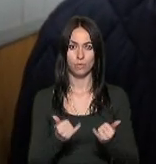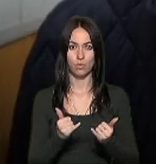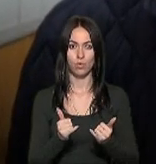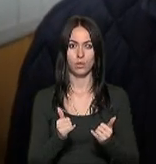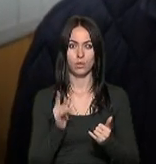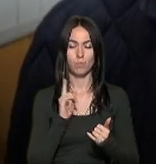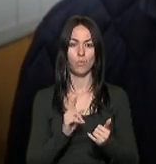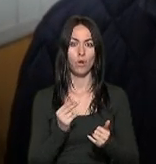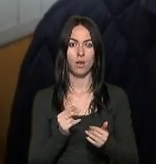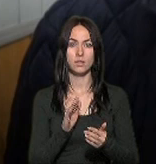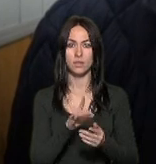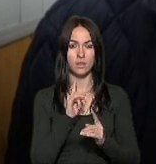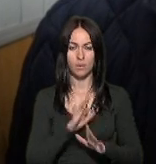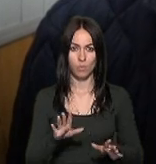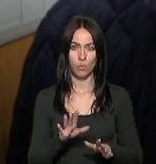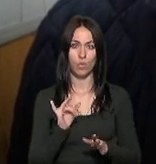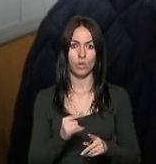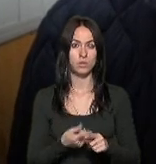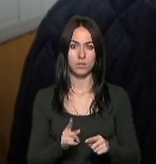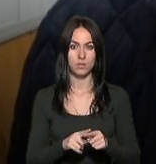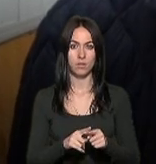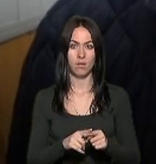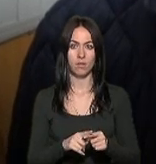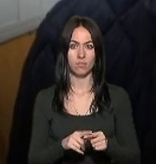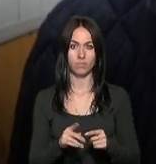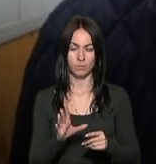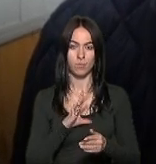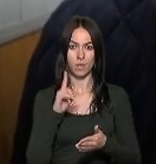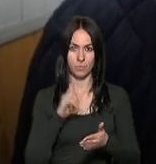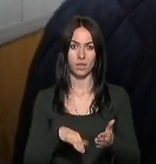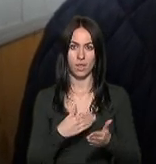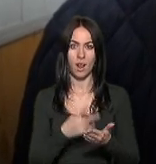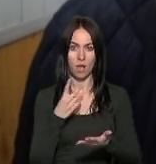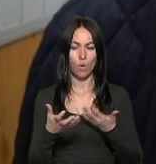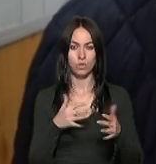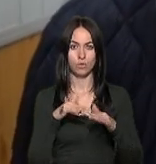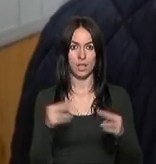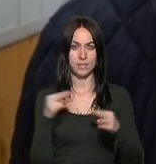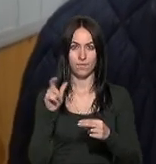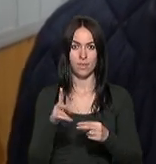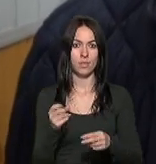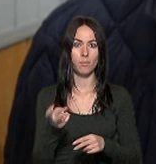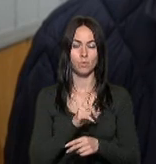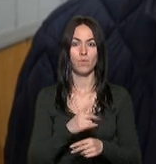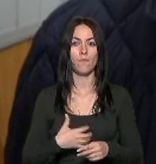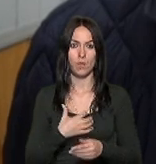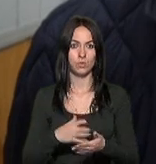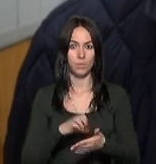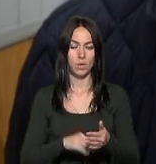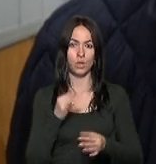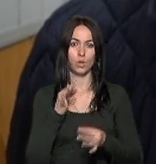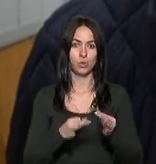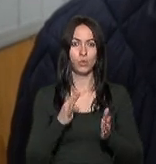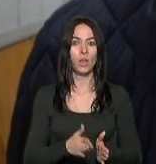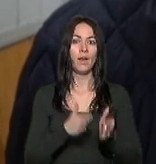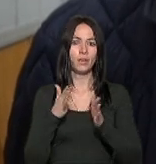було, бо не з'явився свідок. І це стало перепоною для розгляду справи. Свідок не з'явився через поважну причину. Суд відклав